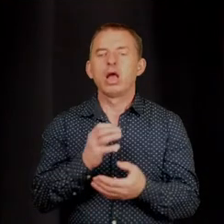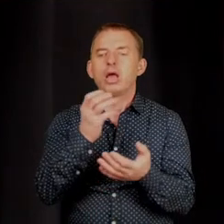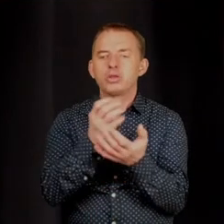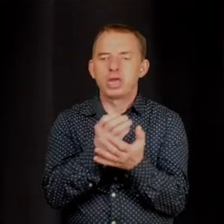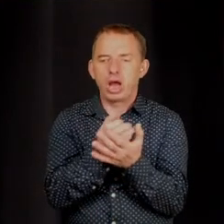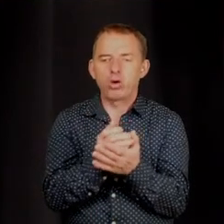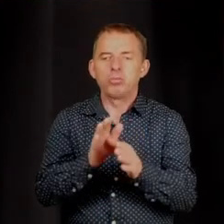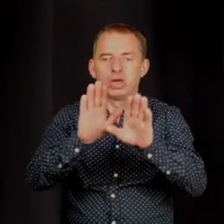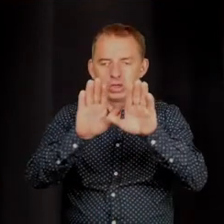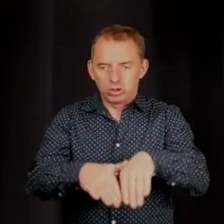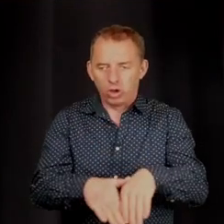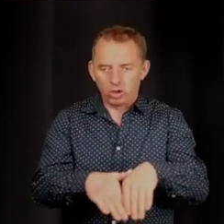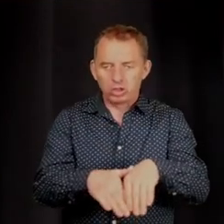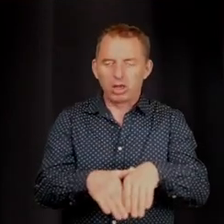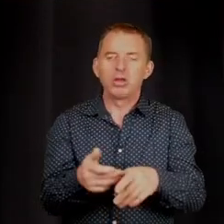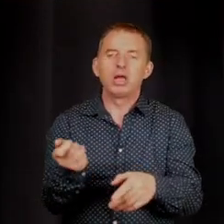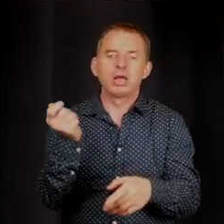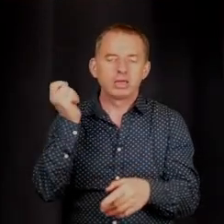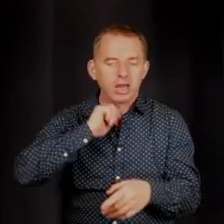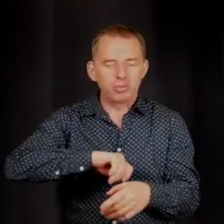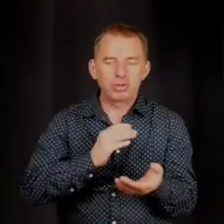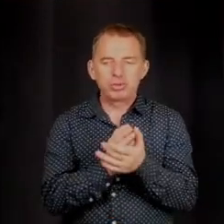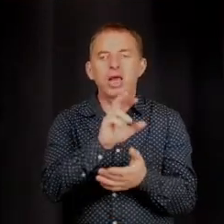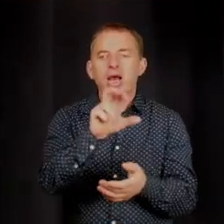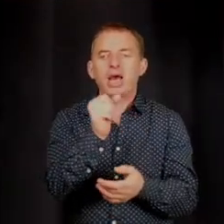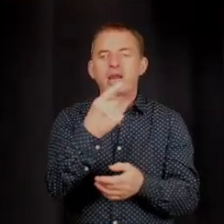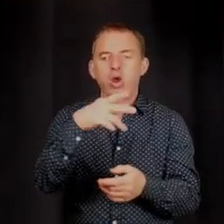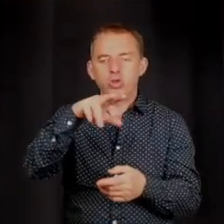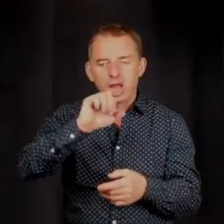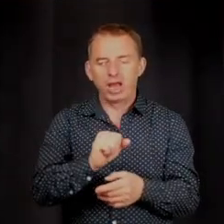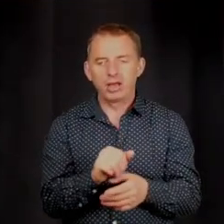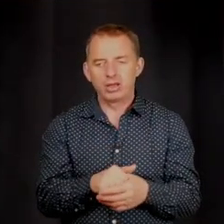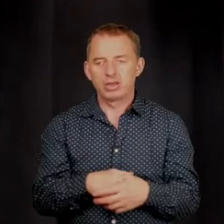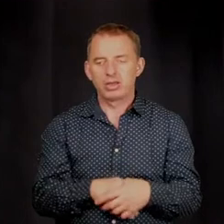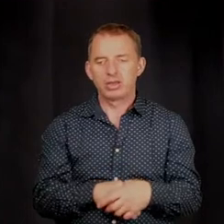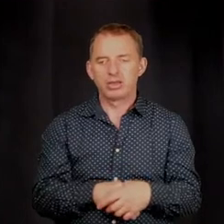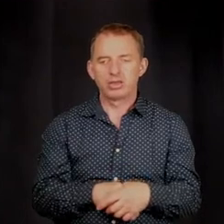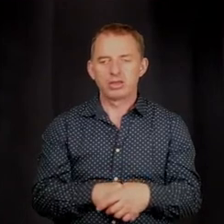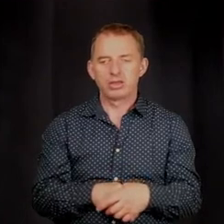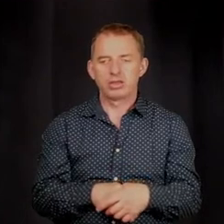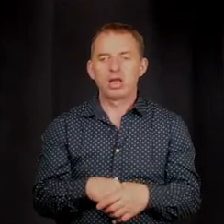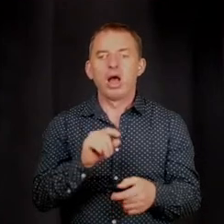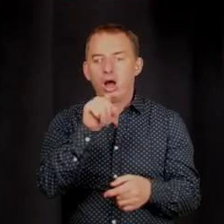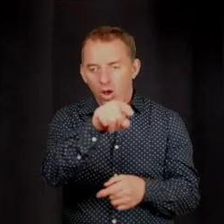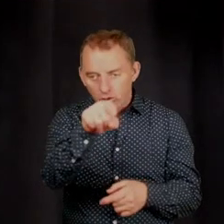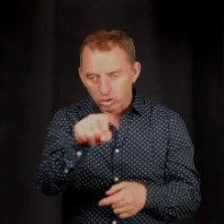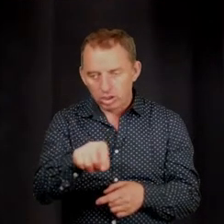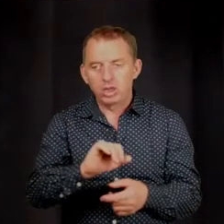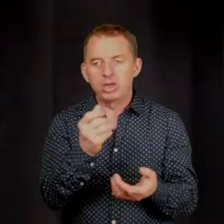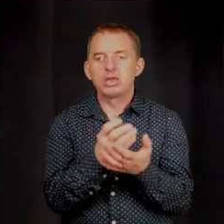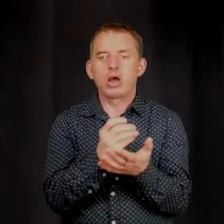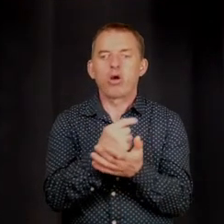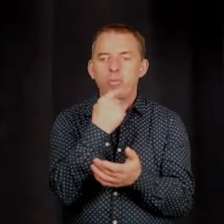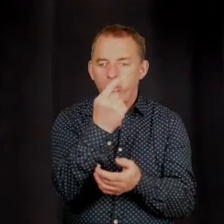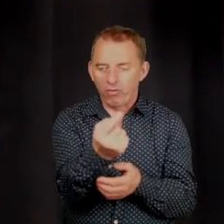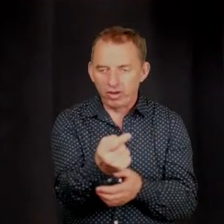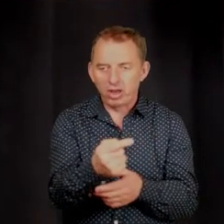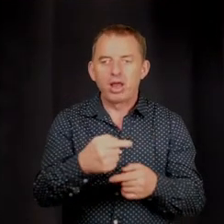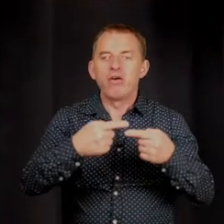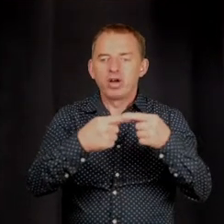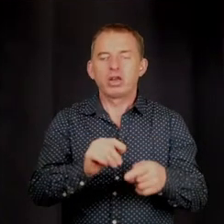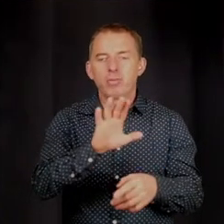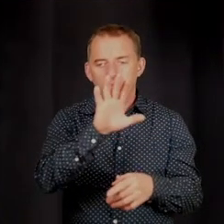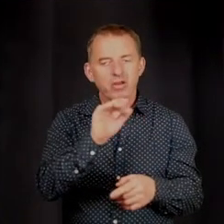został zabity przez Heroda. But here's what James said in chapter 5, verse 7. Ale oto co Jakub powiedział w wersecie